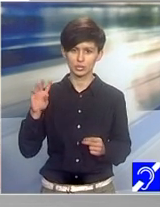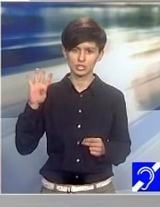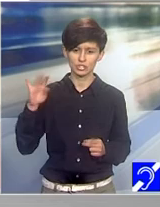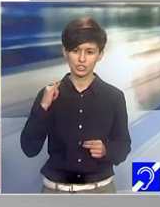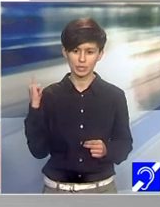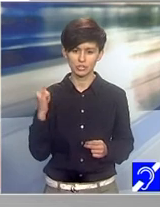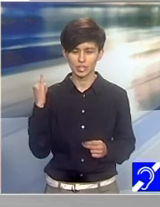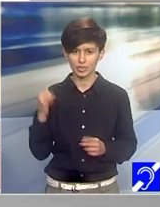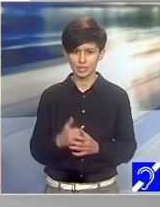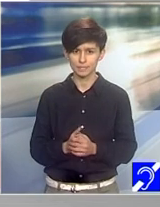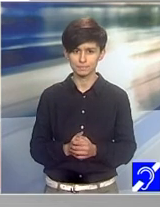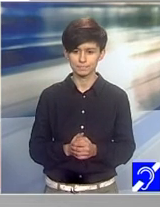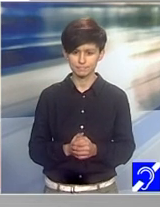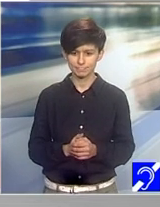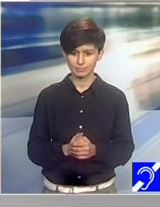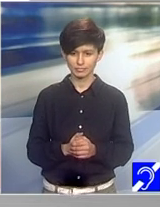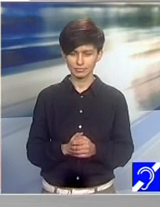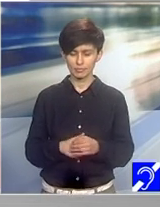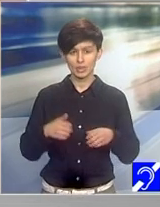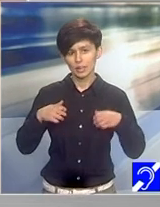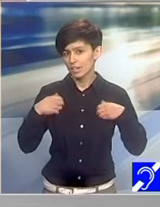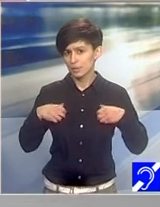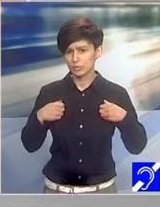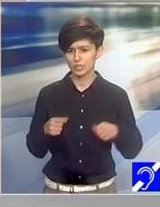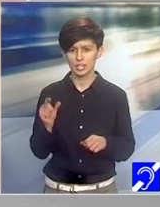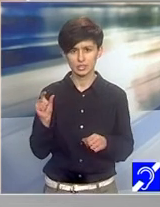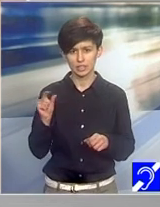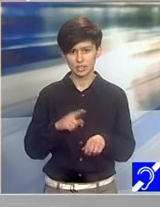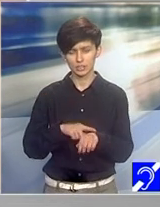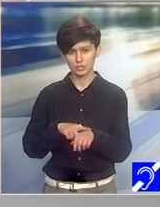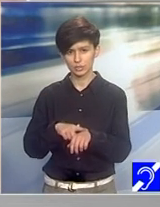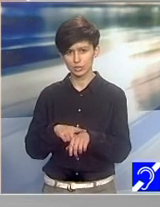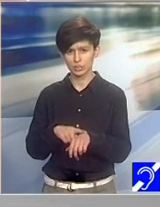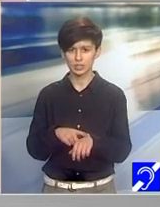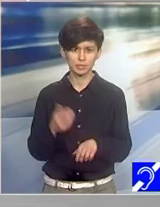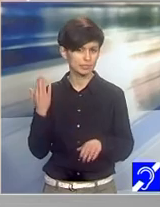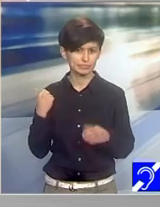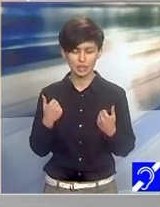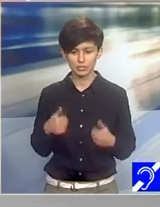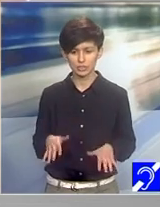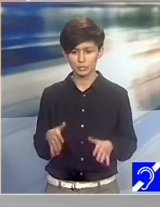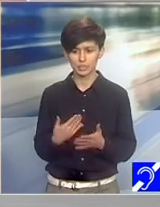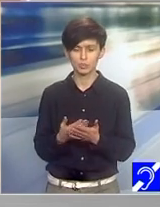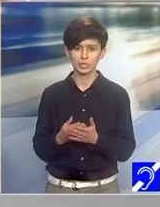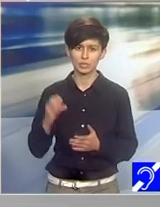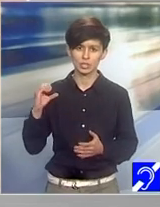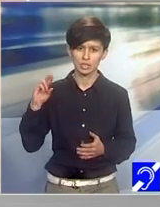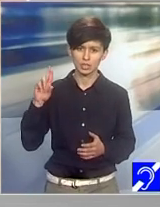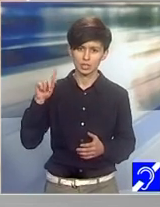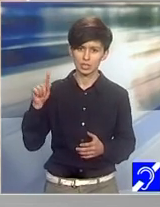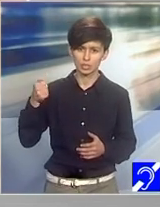ianuarie. Entuziasmul, sigur, la scurt timp a fost abandonat pentru că pentru Alexandru Ioan Cuza n-a